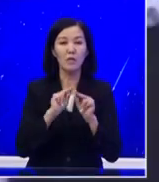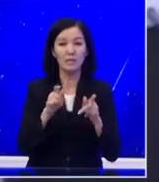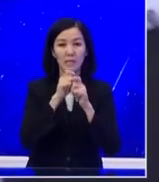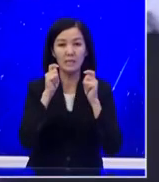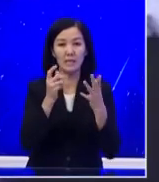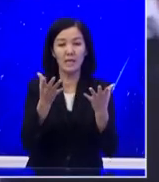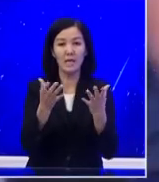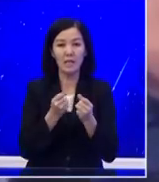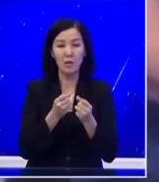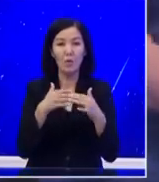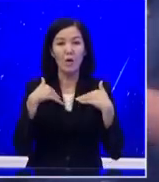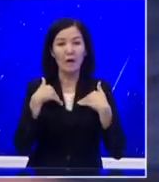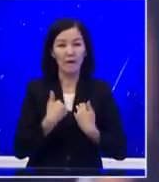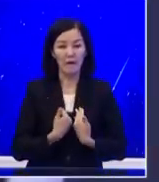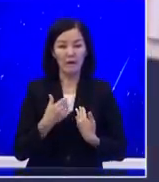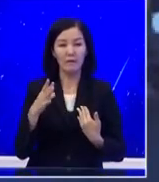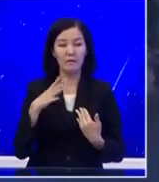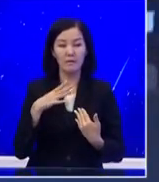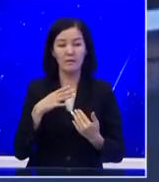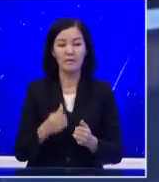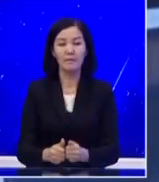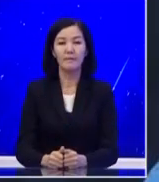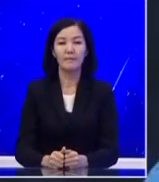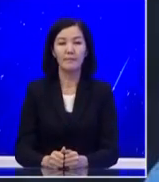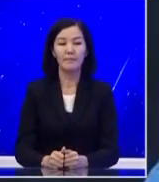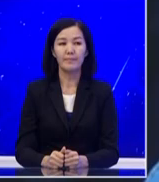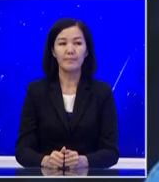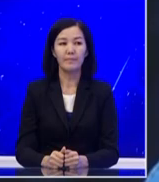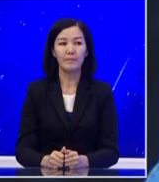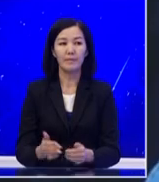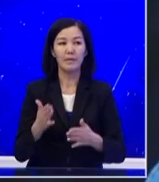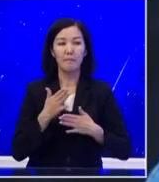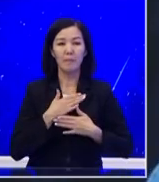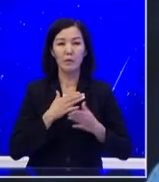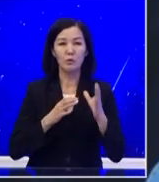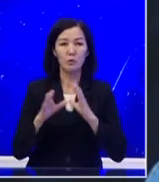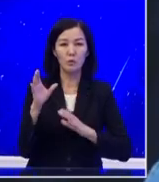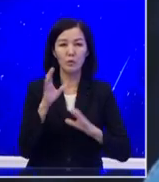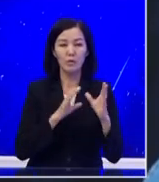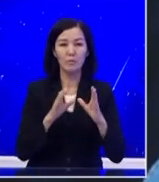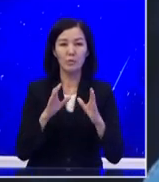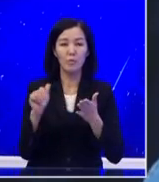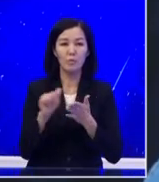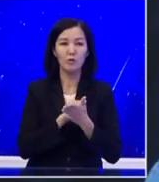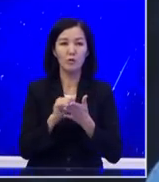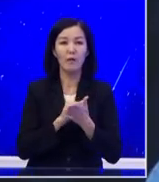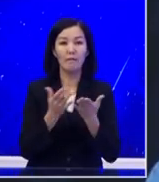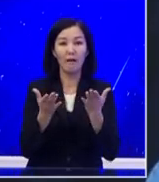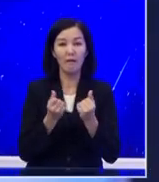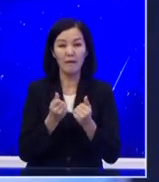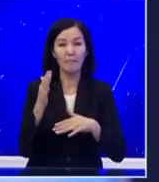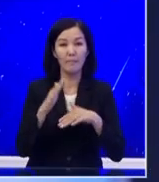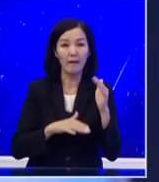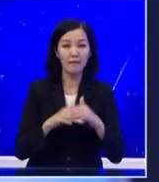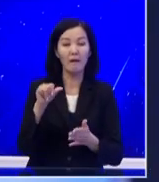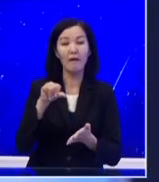қайта есіңе түсіреді, бір жағы мерейіңді өсіреді. Мен студент болып диплом алып тәжірибеге келген кезде ең алғаш